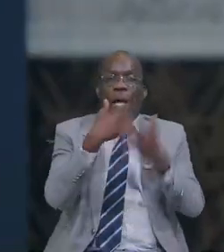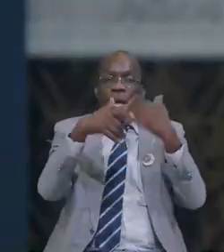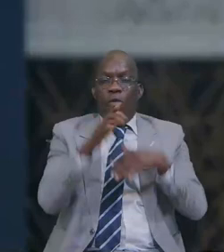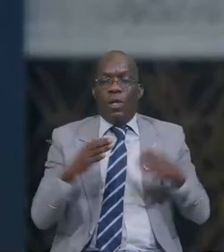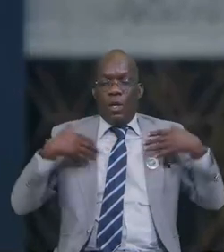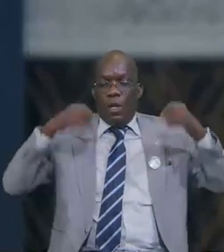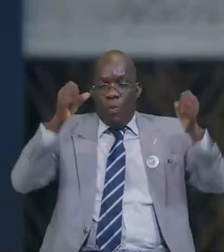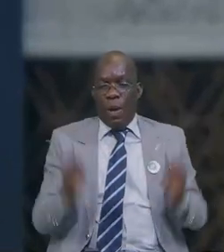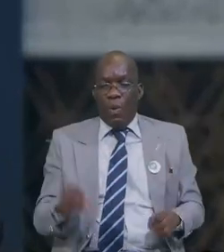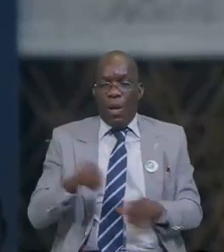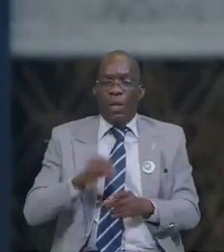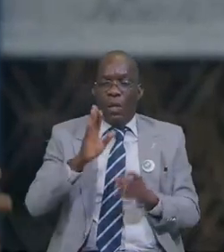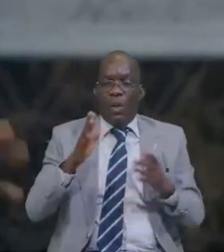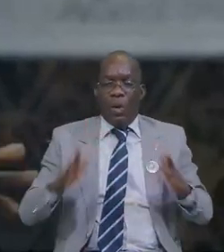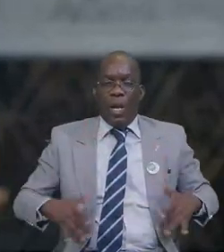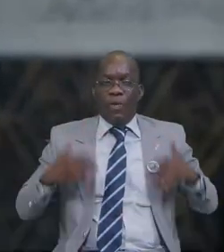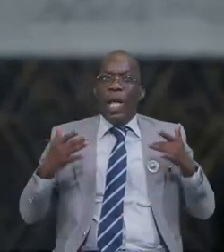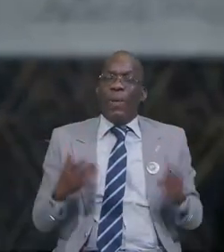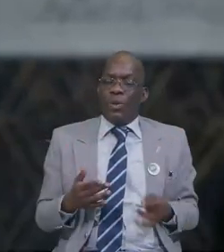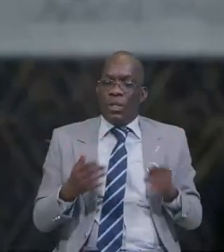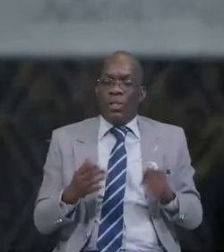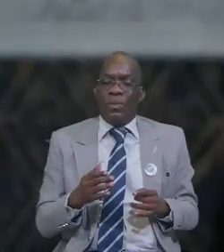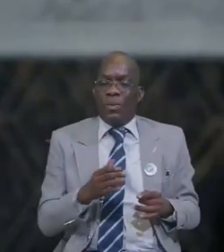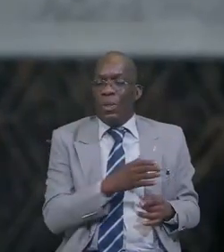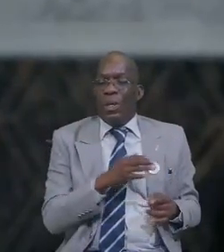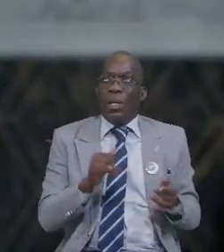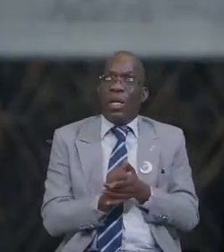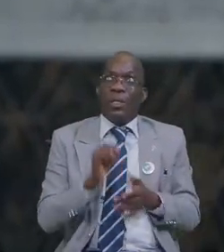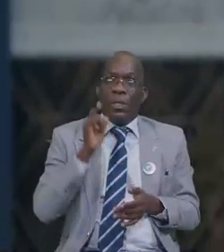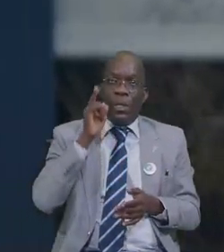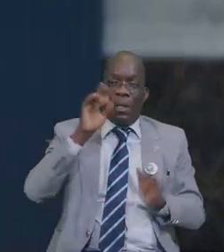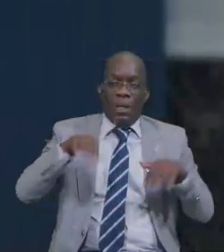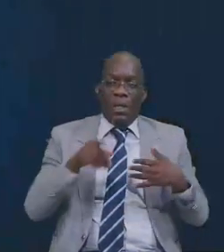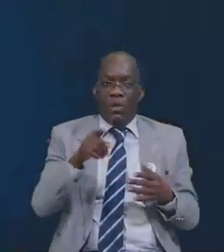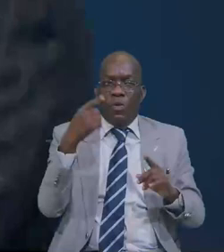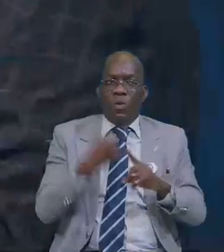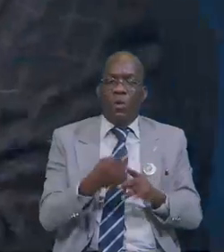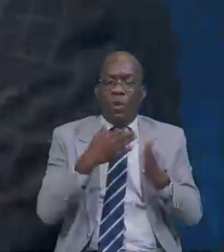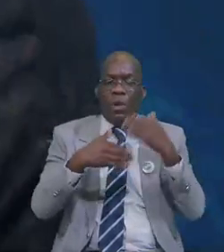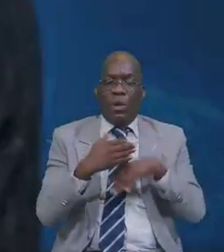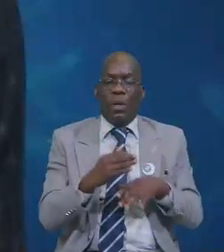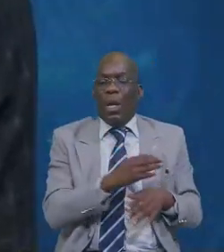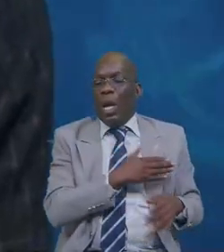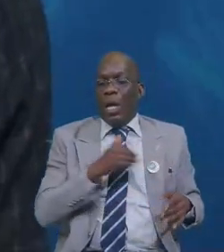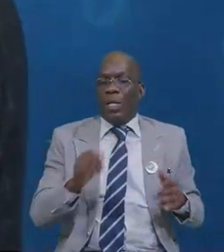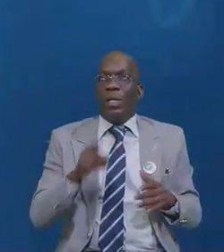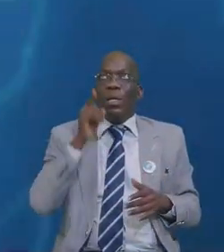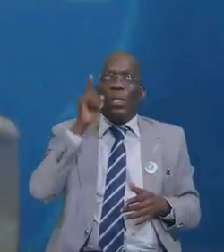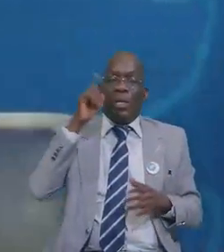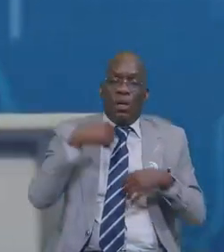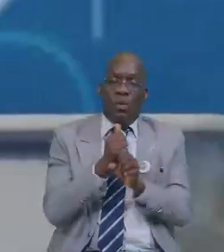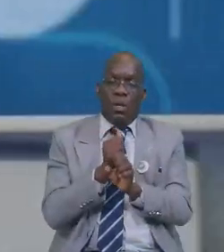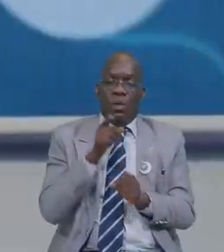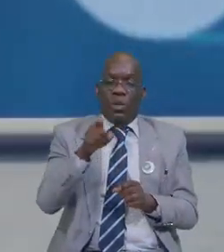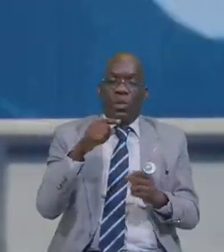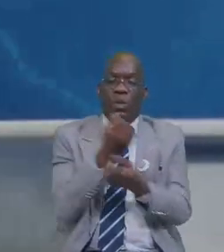vertu céleste en toi, à cause de ce vaccin qu'il t'injecte du ciel, alors il t'amène à être